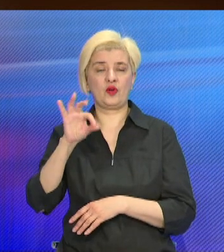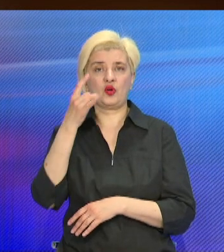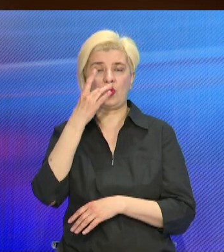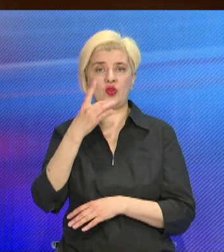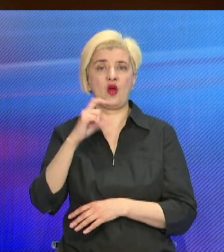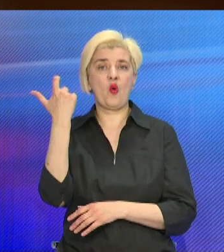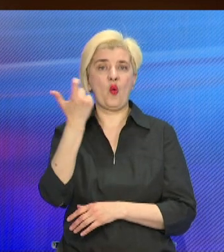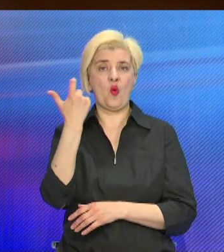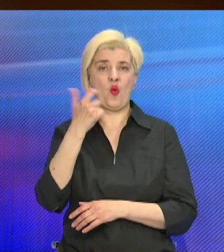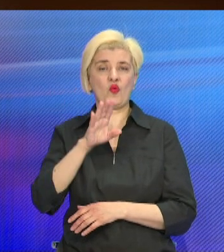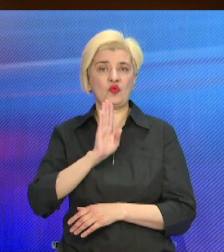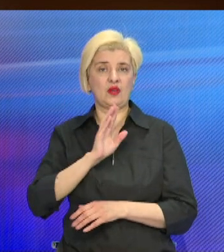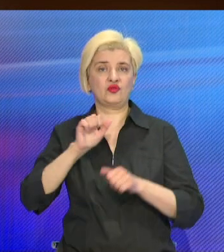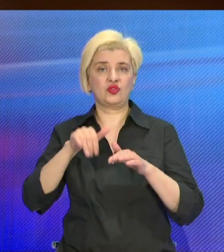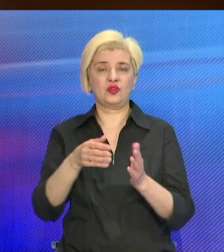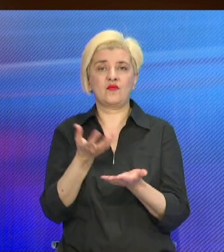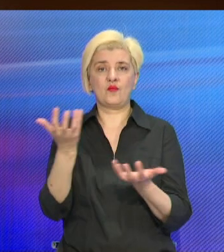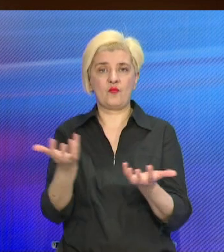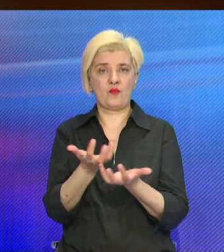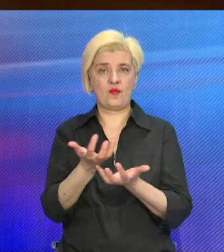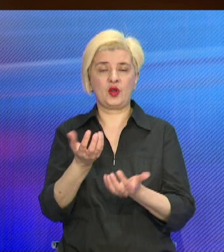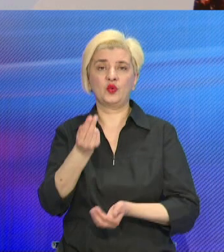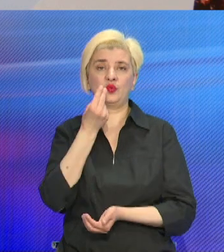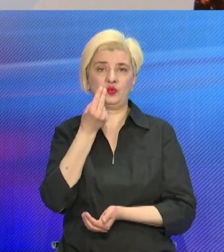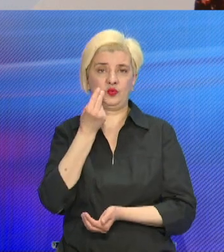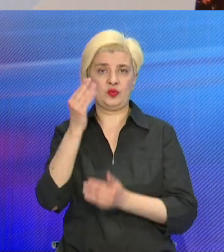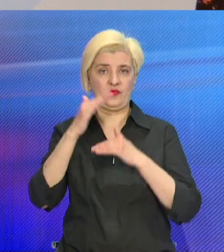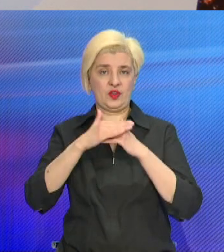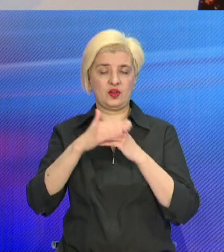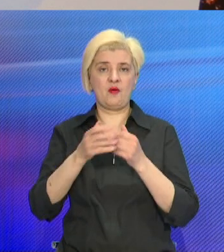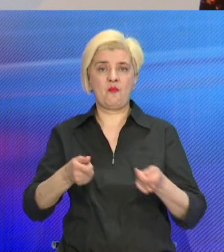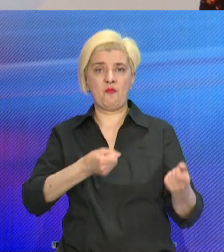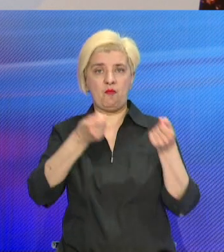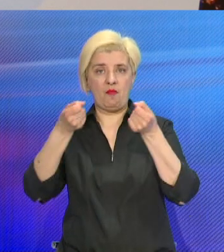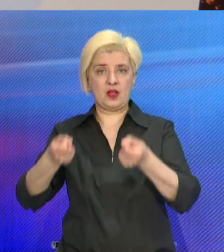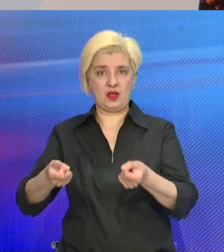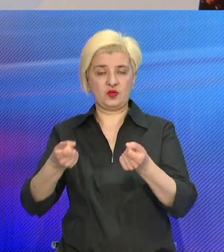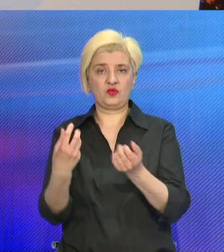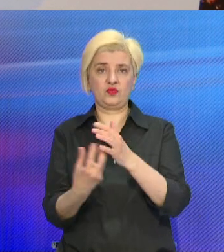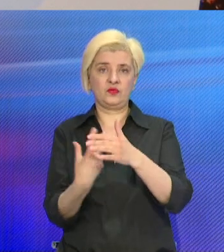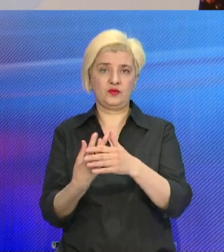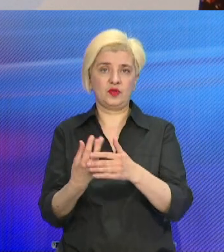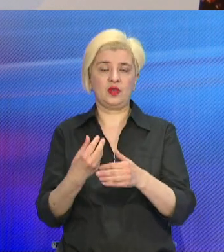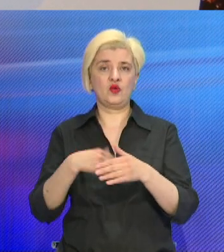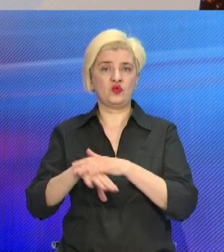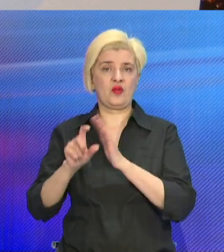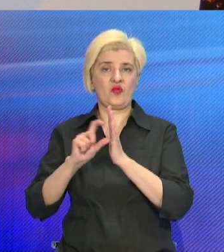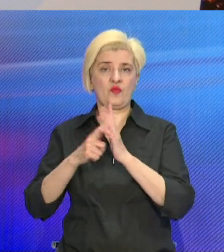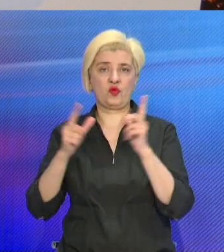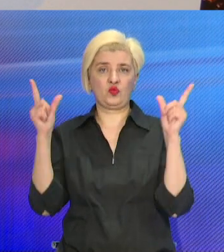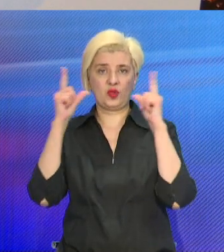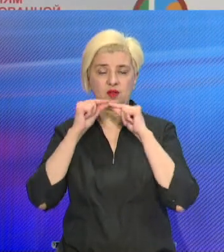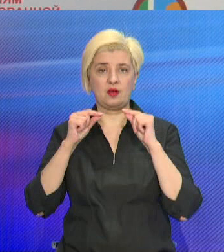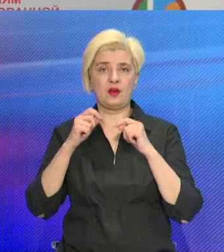разогреть вячеру, поставила на газовую плиту кастрюлю, пошла у покой и сама не зауважила, як заснула. Разбудили яе уже соседи